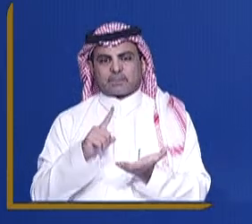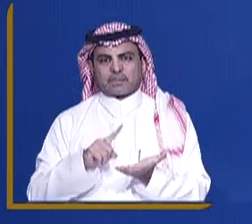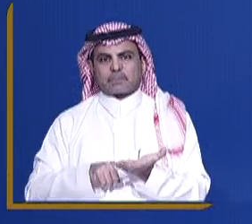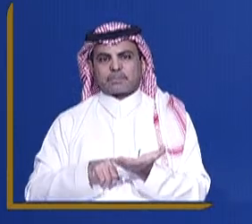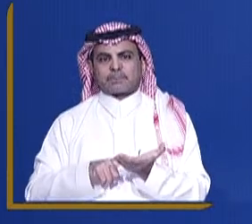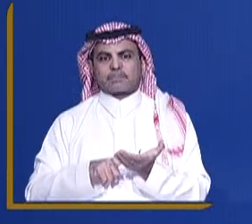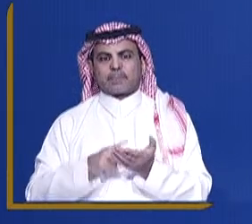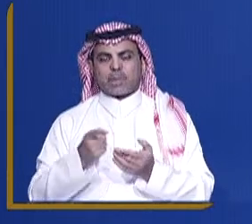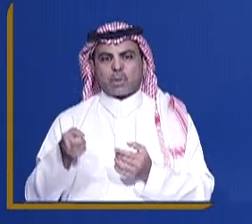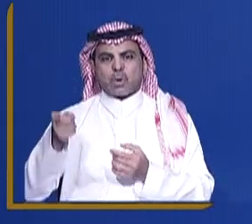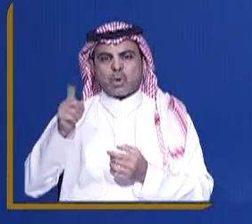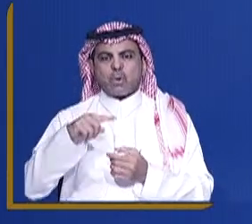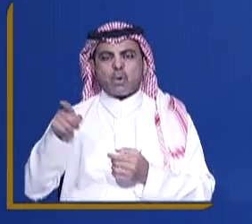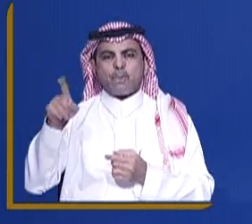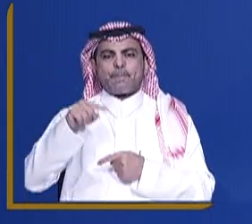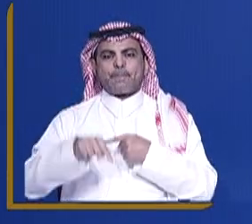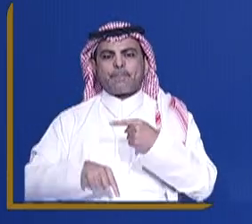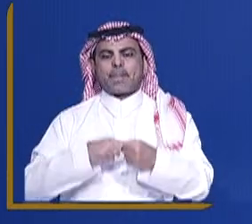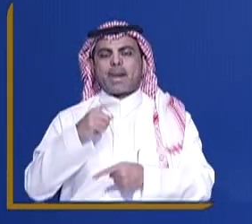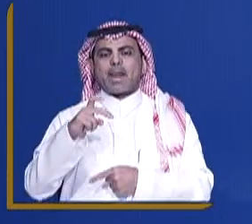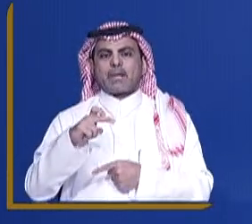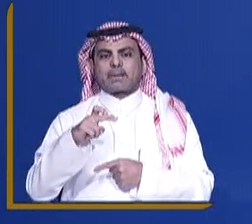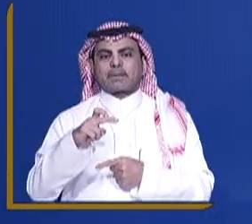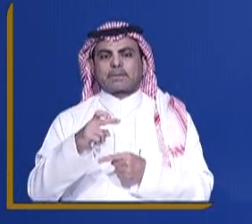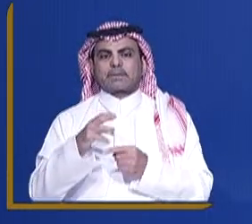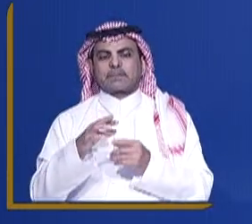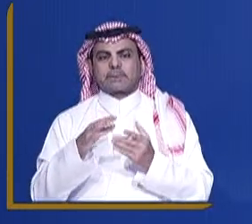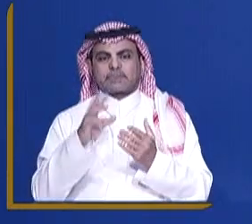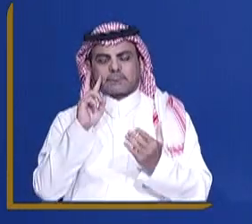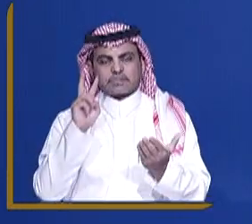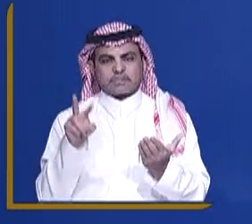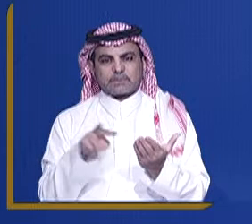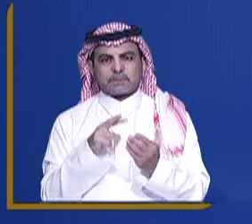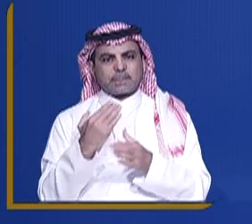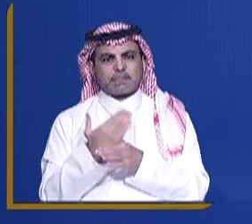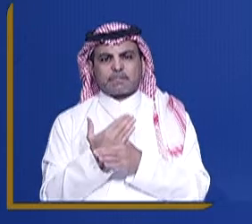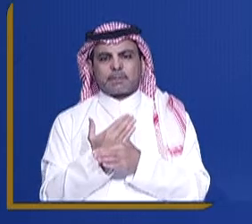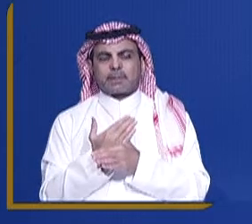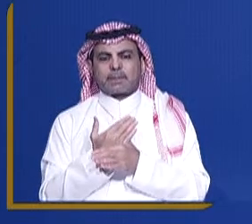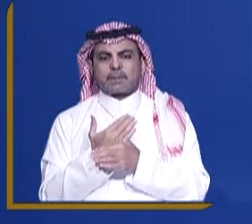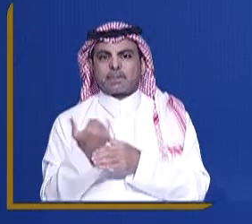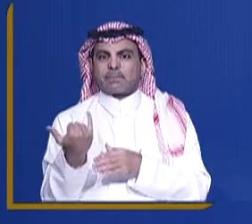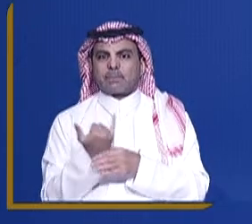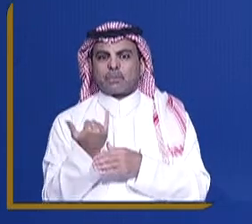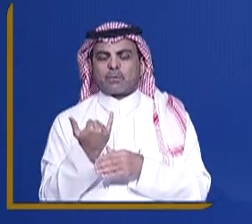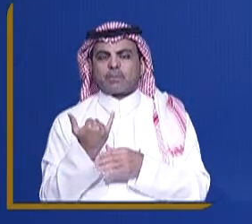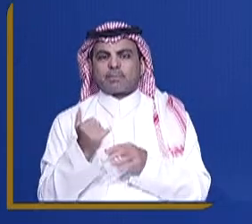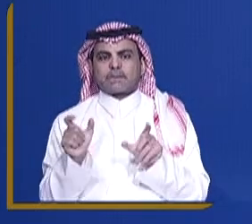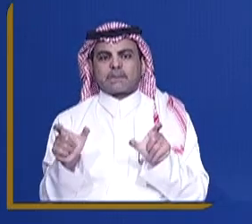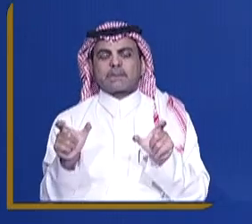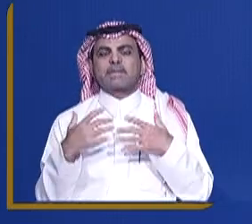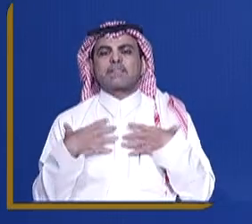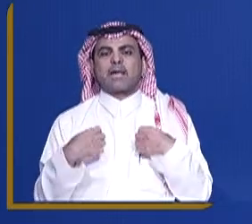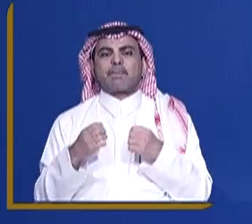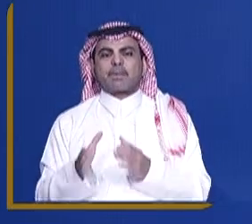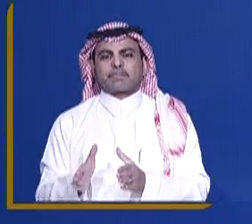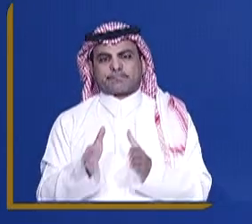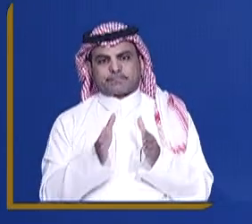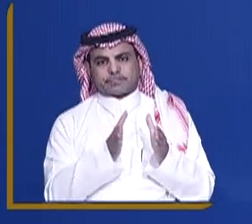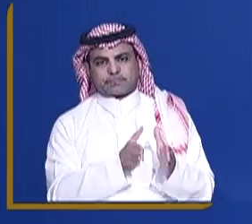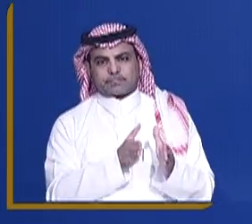يناقش كل يوم أحد في اجتماع القيادات إحصائيات لتعزيز ثقافة أهمية الأمن والسلام. المحور